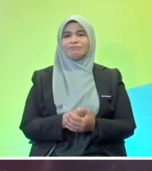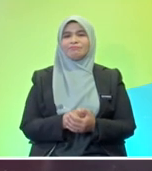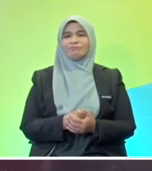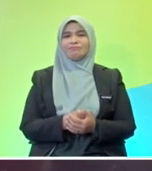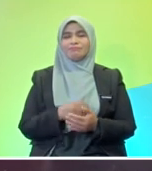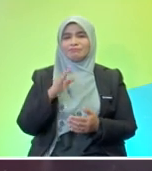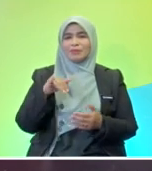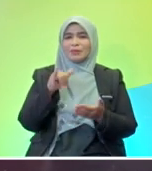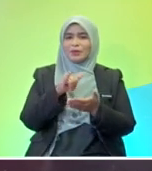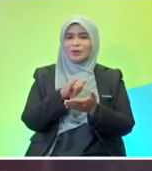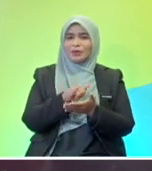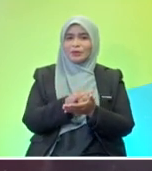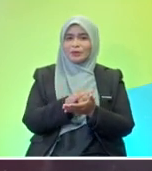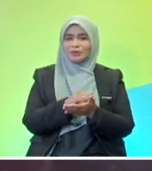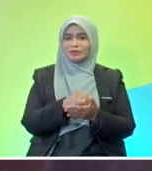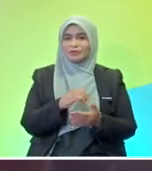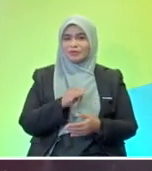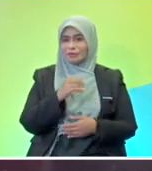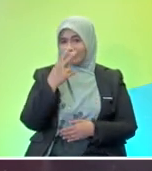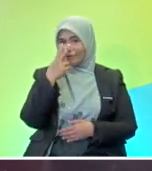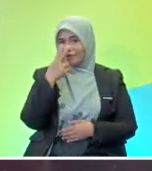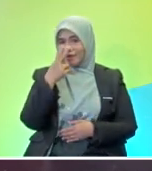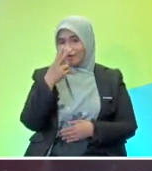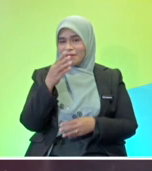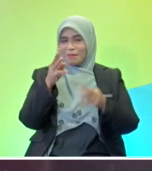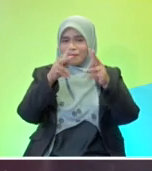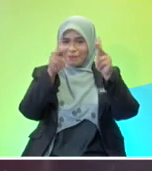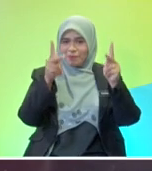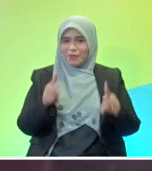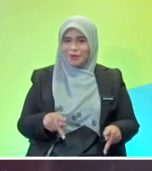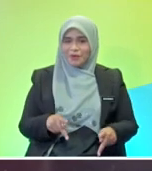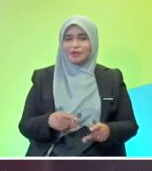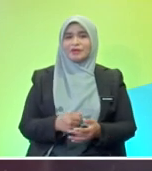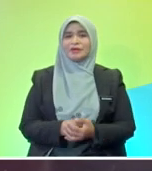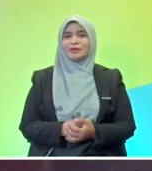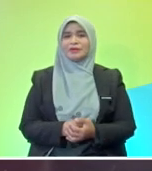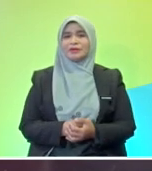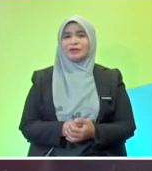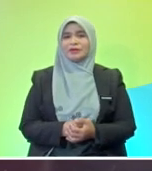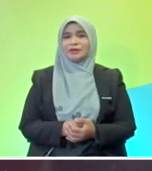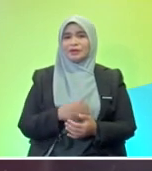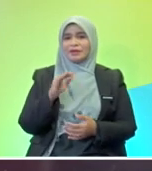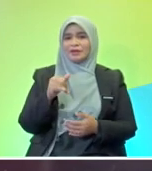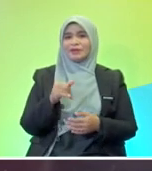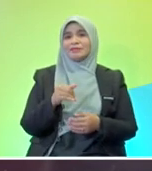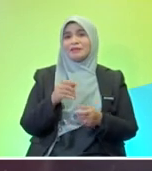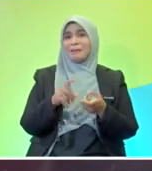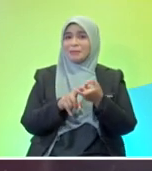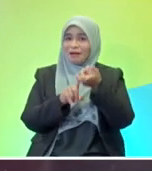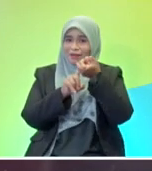tu kan saya ada nampak satu boneka yang dari tadi saya lihat. Kat bawah tu cikgu, mana? Apa yang tergantung-gantung